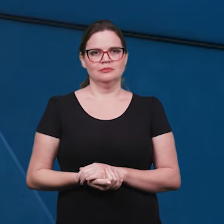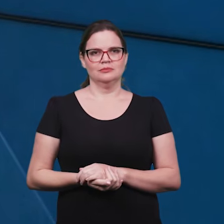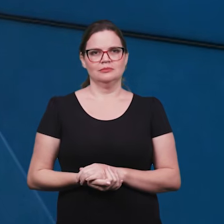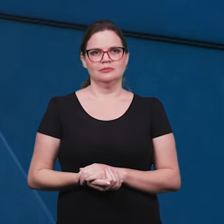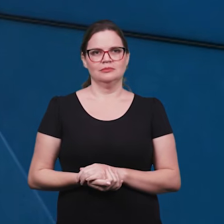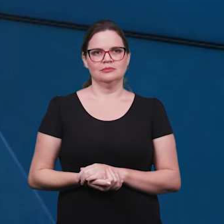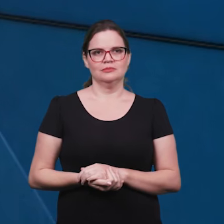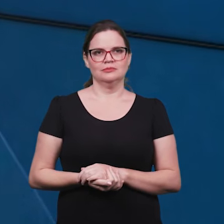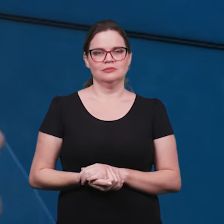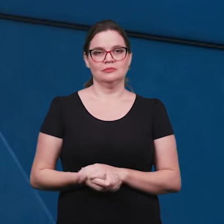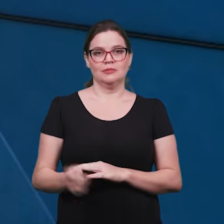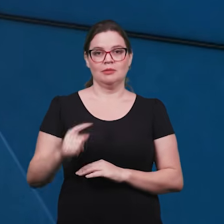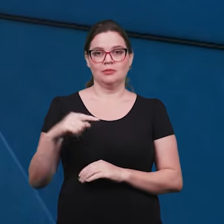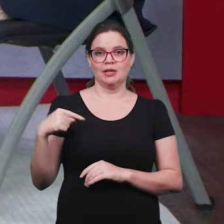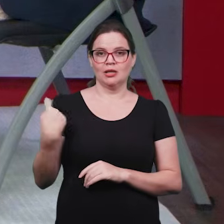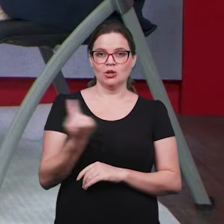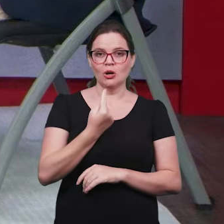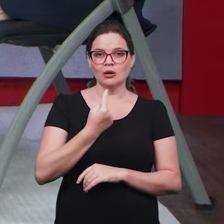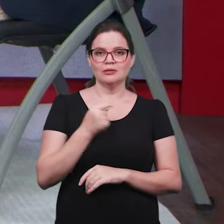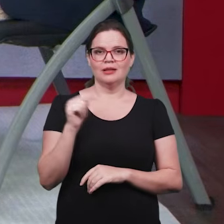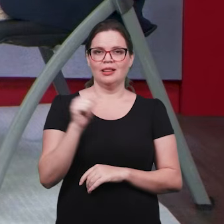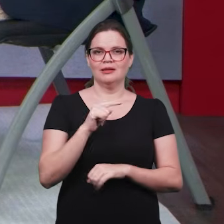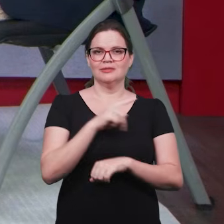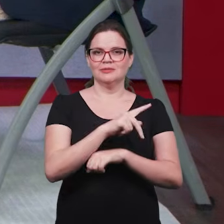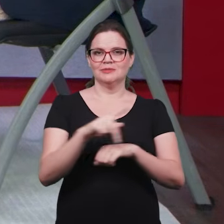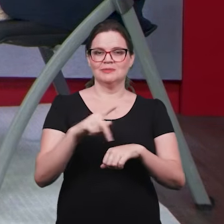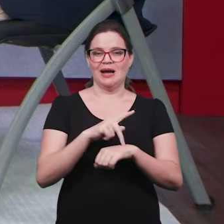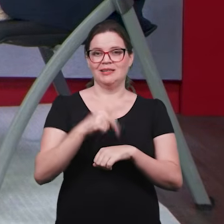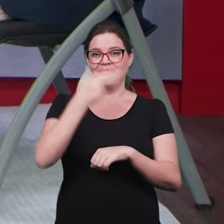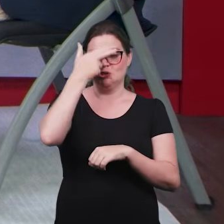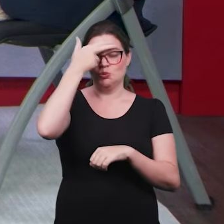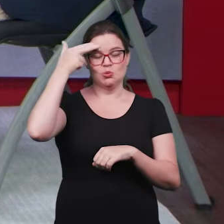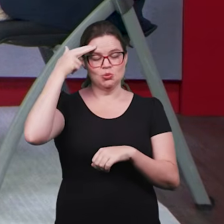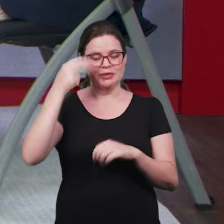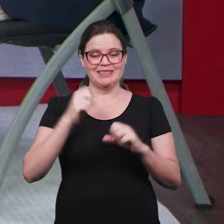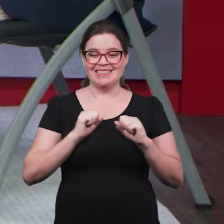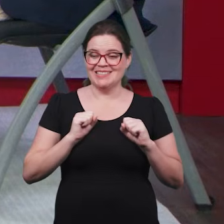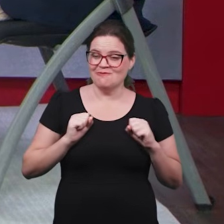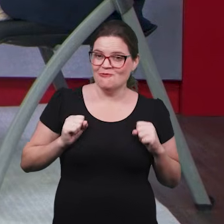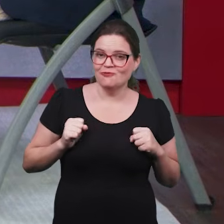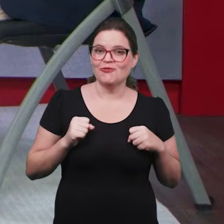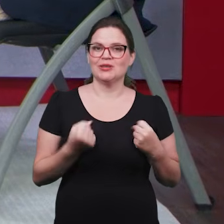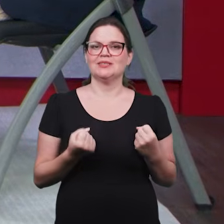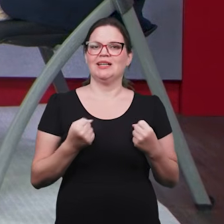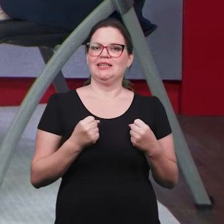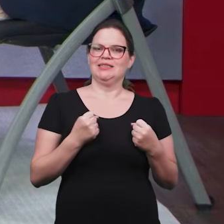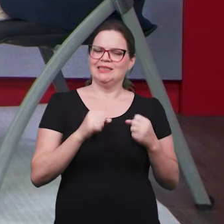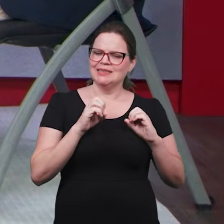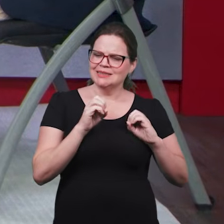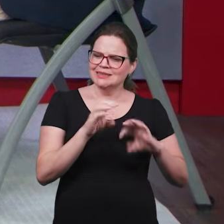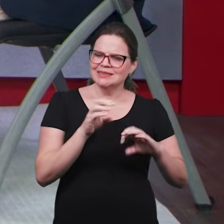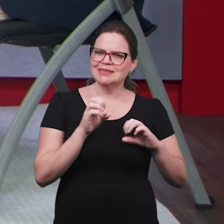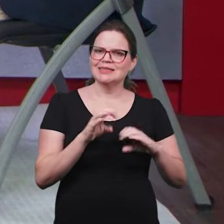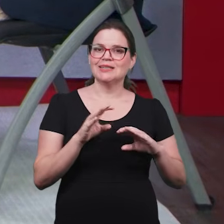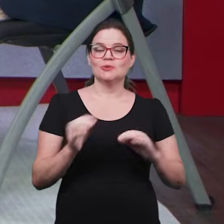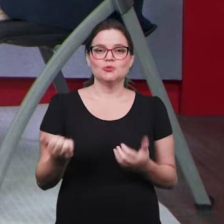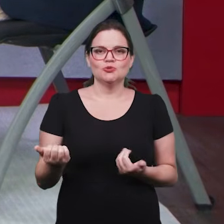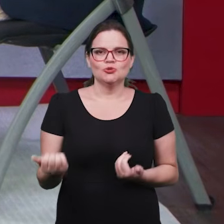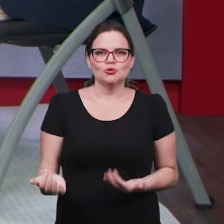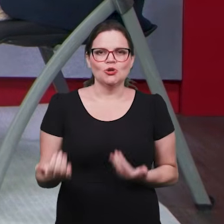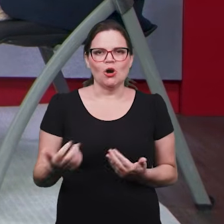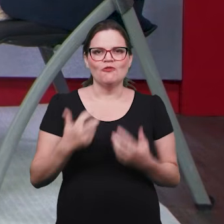еще им говорить, что это надо делать. Para nós, assim, nós temos que nos esforçar um pouquinho, trabalhar um